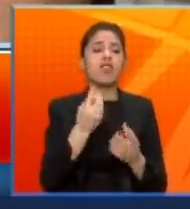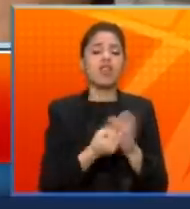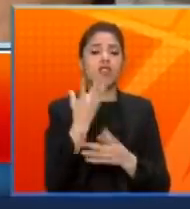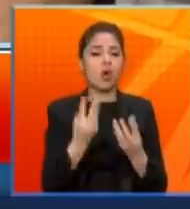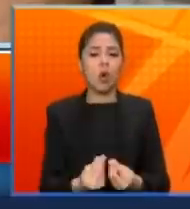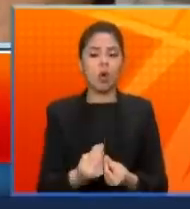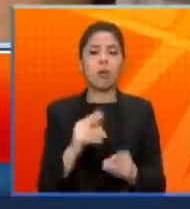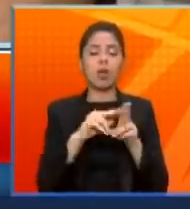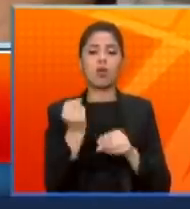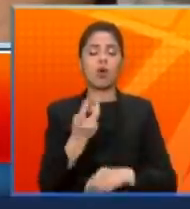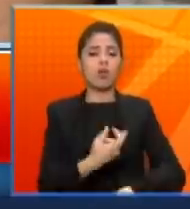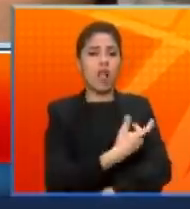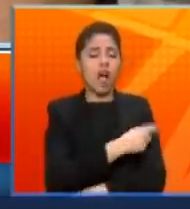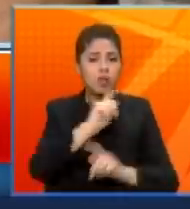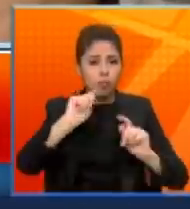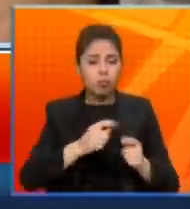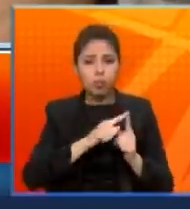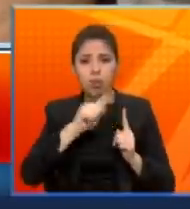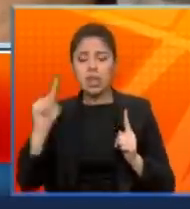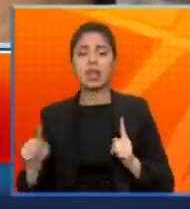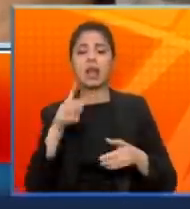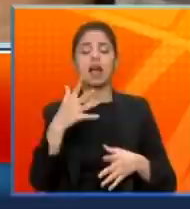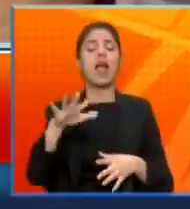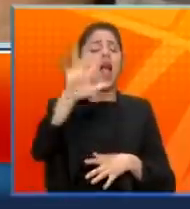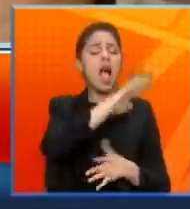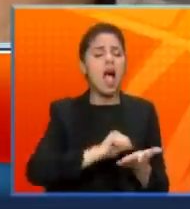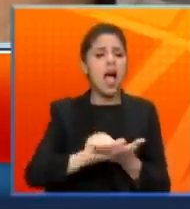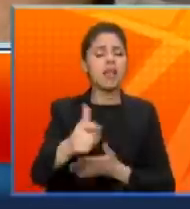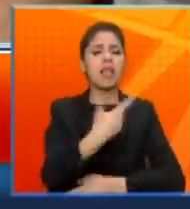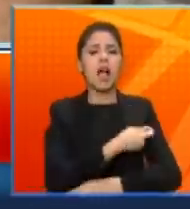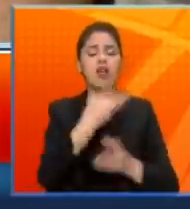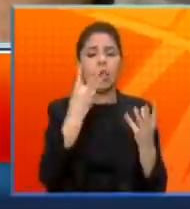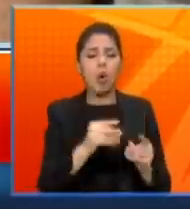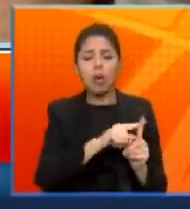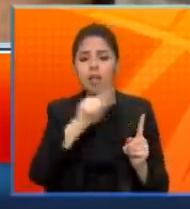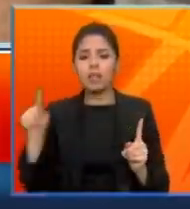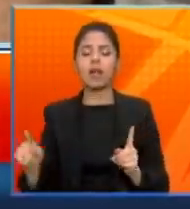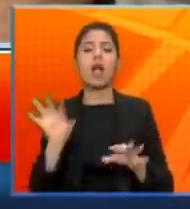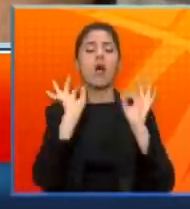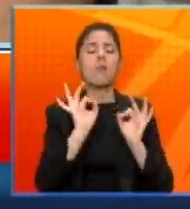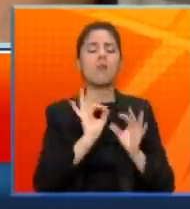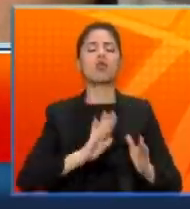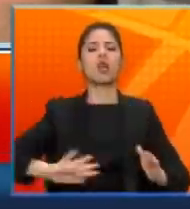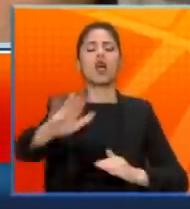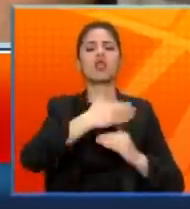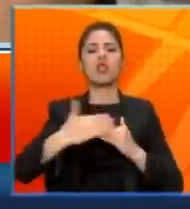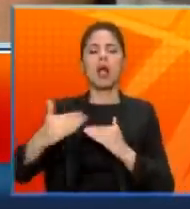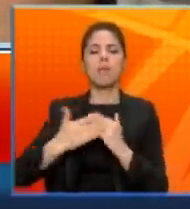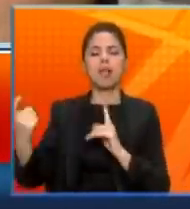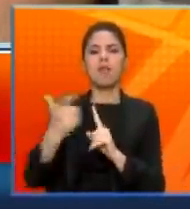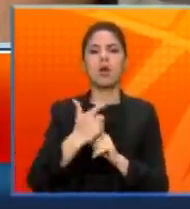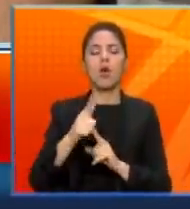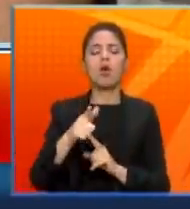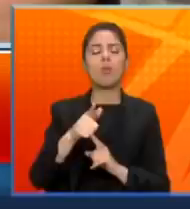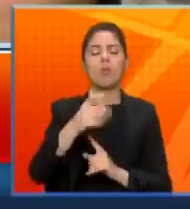lazım. Virüsün aşısı bulununcaya kadar ve herkes aşılanıncaya kadar mutlaka ve mutlaka sosyal mesafenin korunması